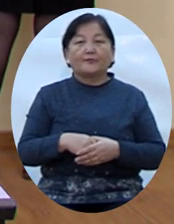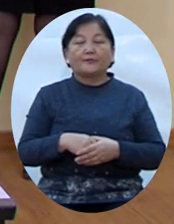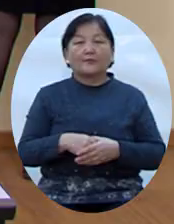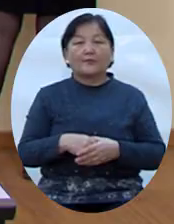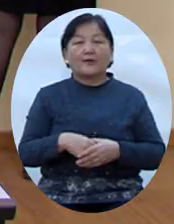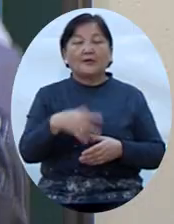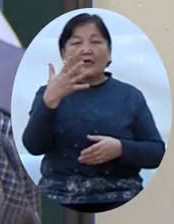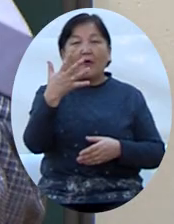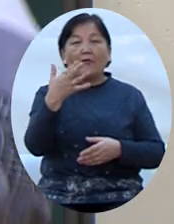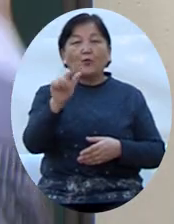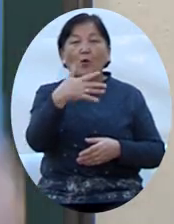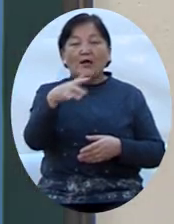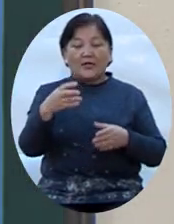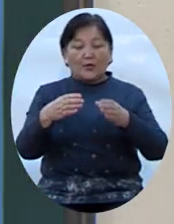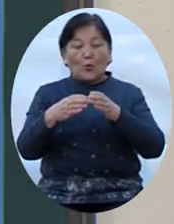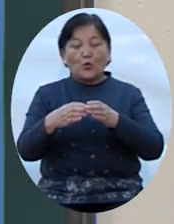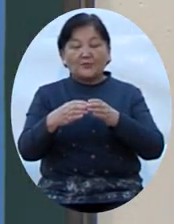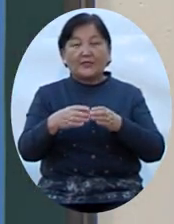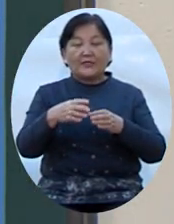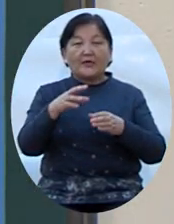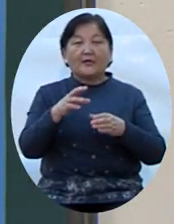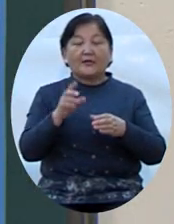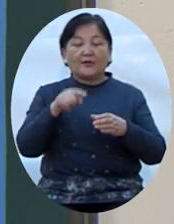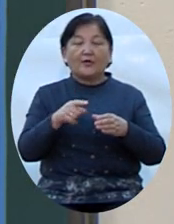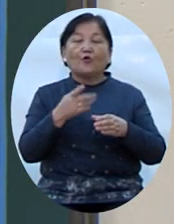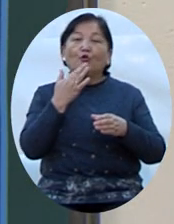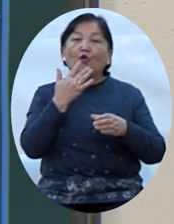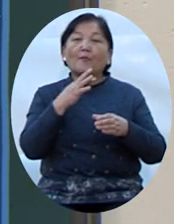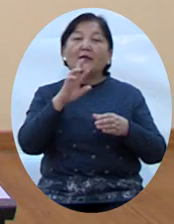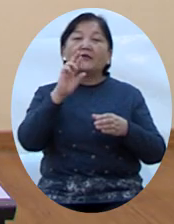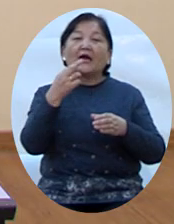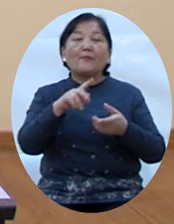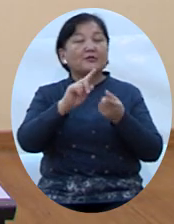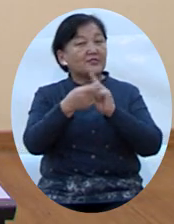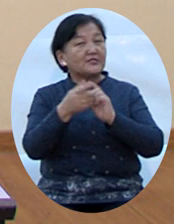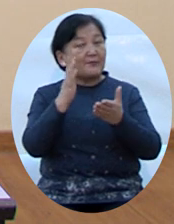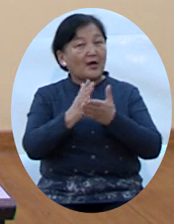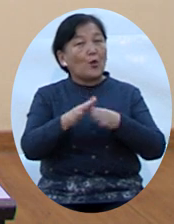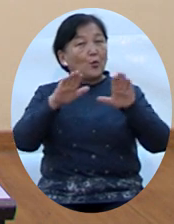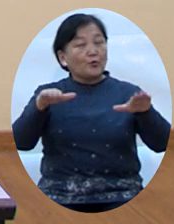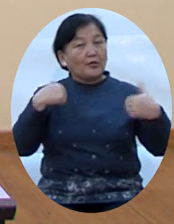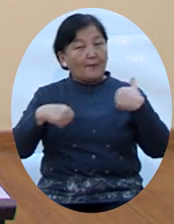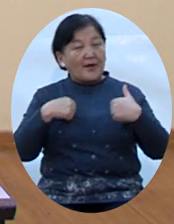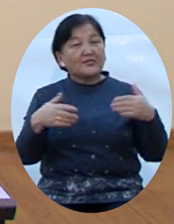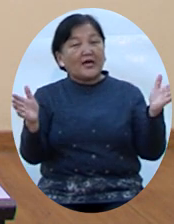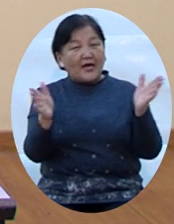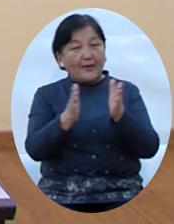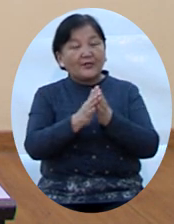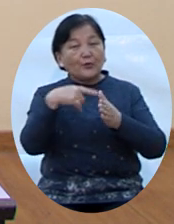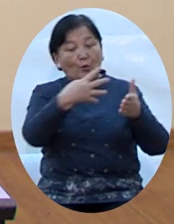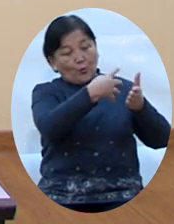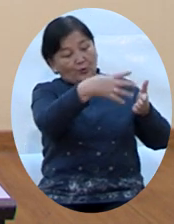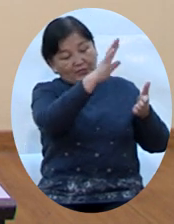Тав дугаарын уусмал фенол фтлээ ягаан өнгийг үзүүлсэн. За тэгэхээр хүүхдүүд та бүхэн багштайгаа цуг эдгээр энэ хүснэгтээ